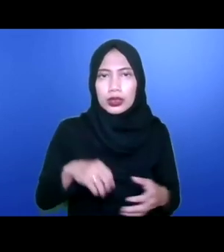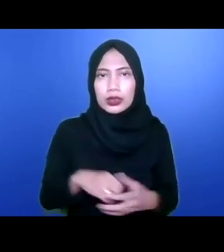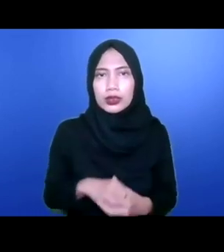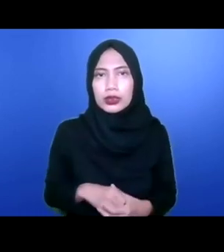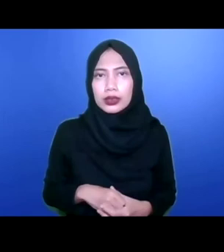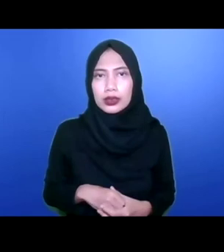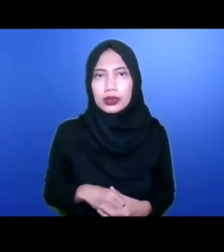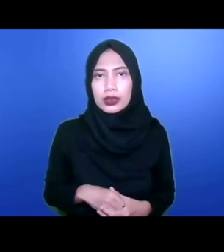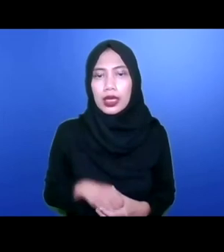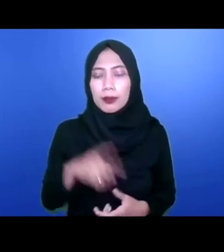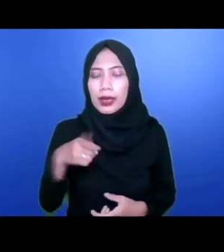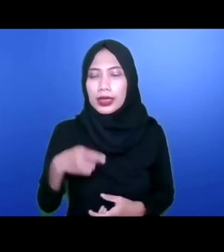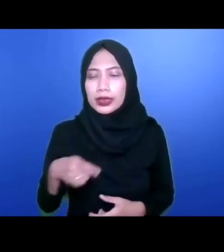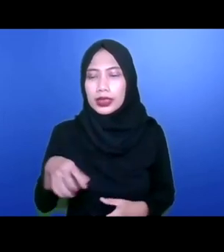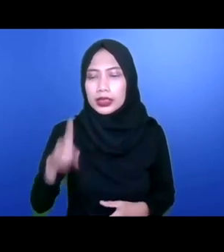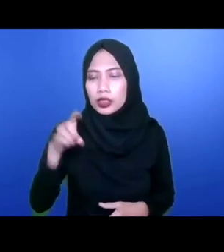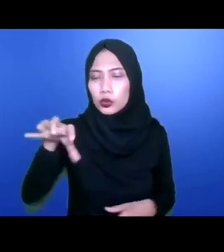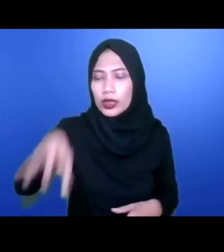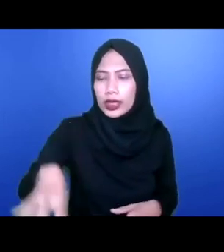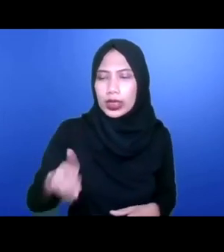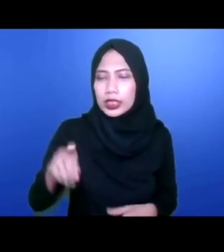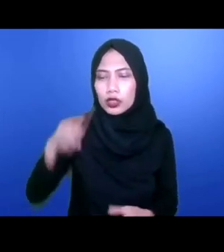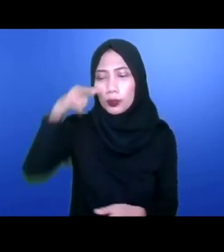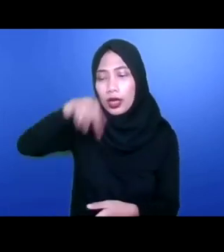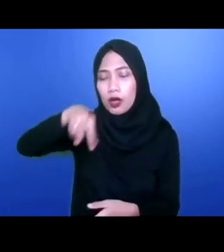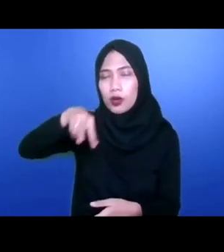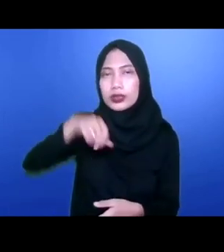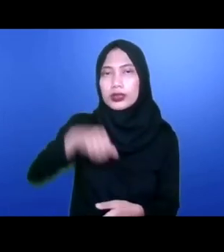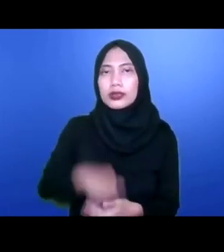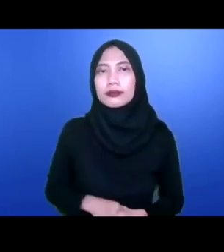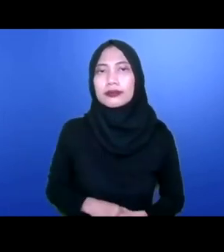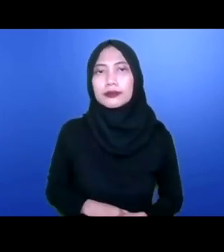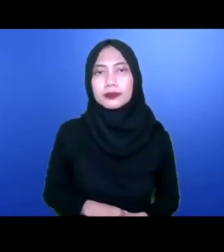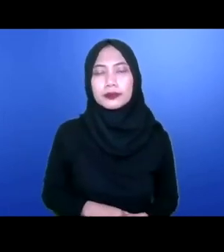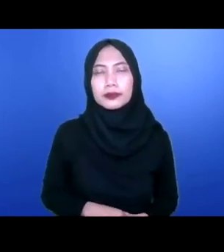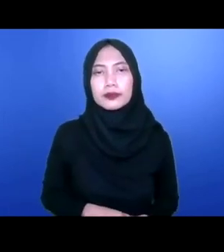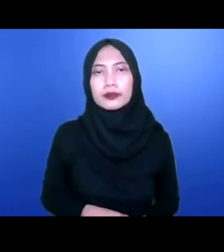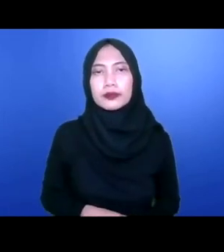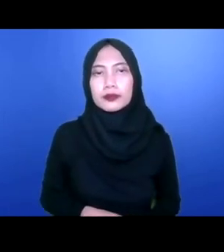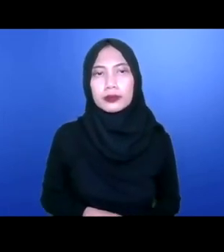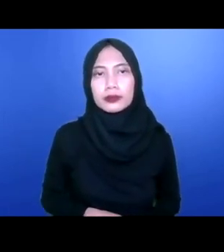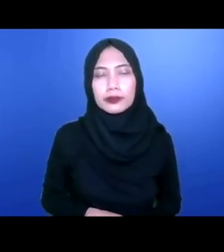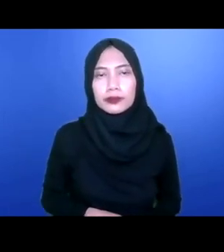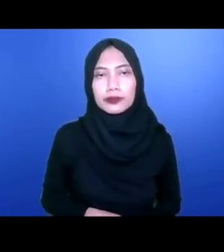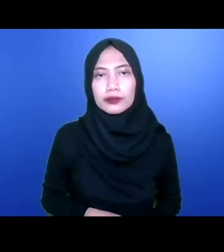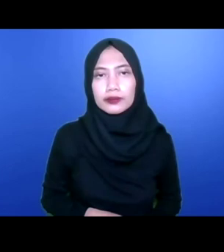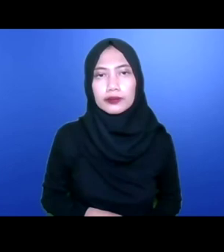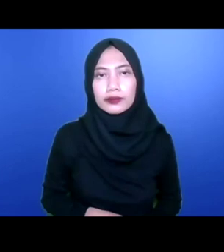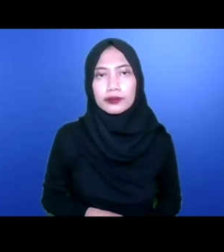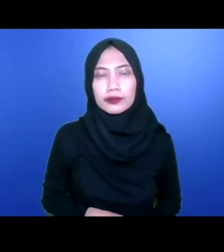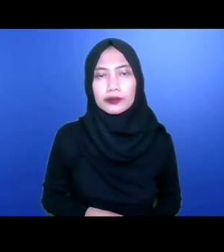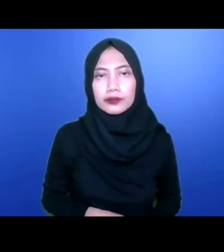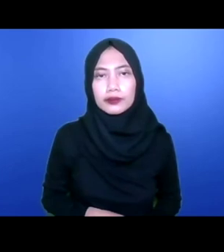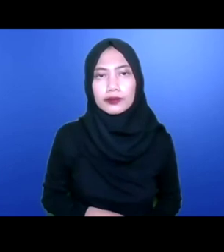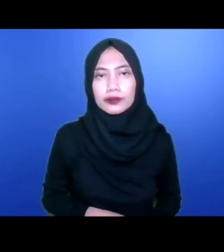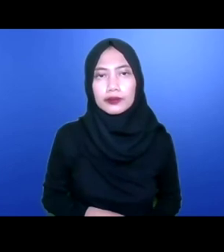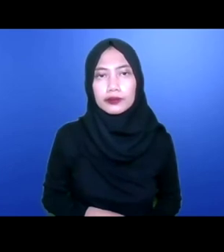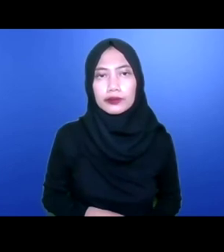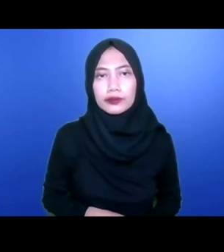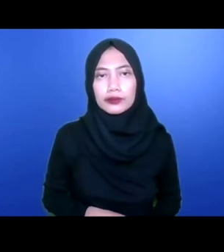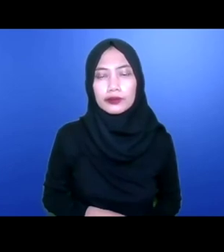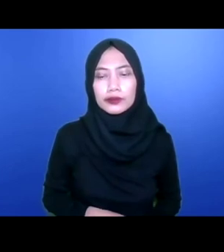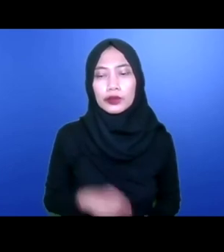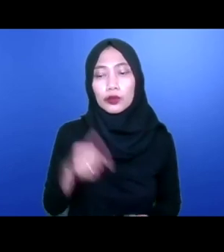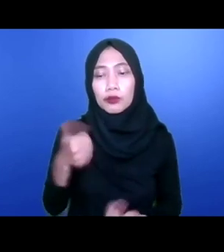bikin regional area, ya gitu. Nah, ini bisa diselesaikan oleh